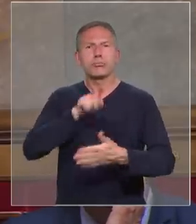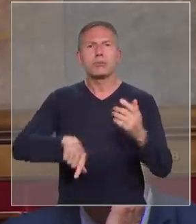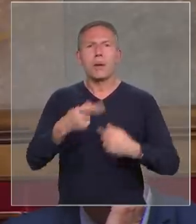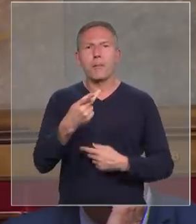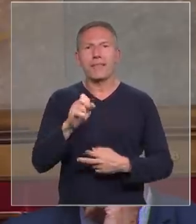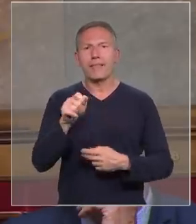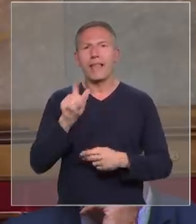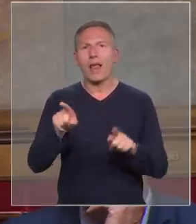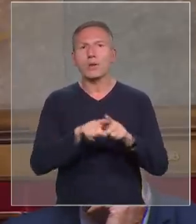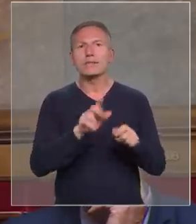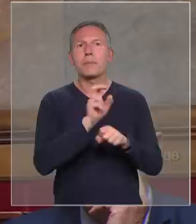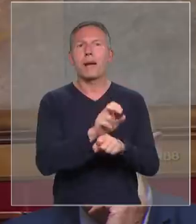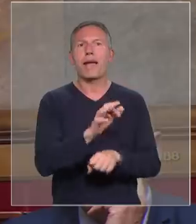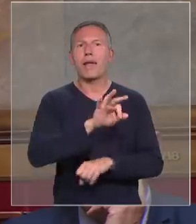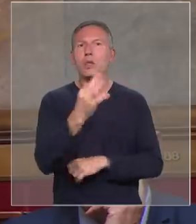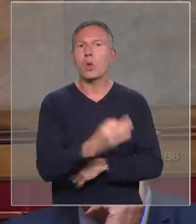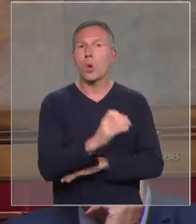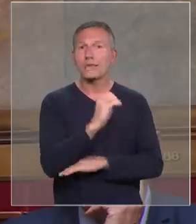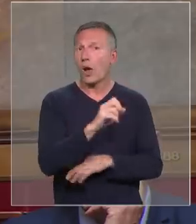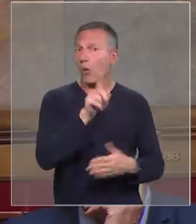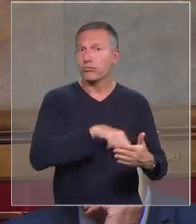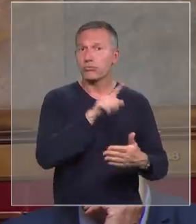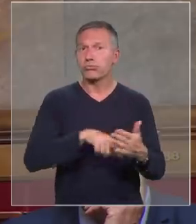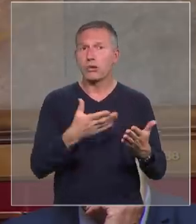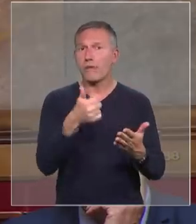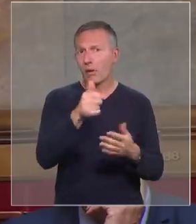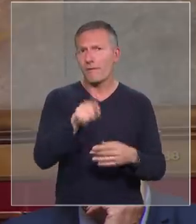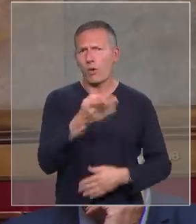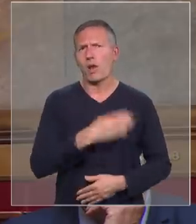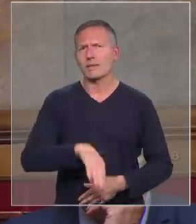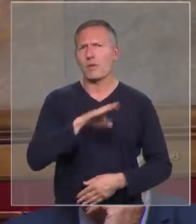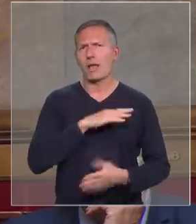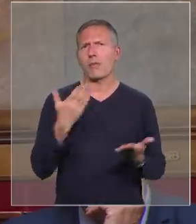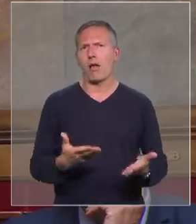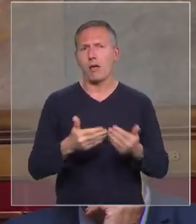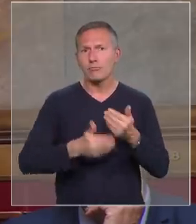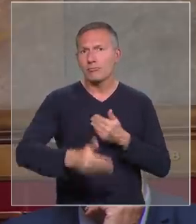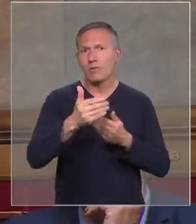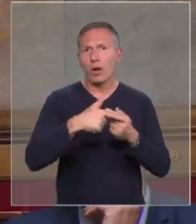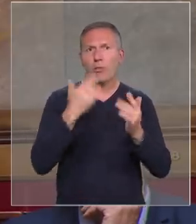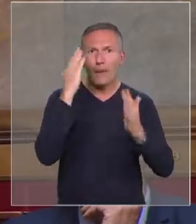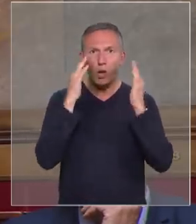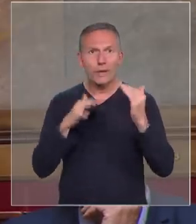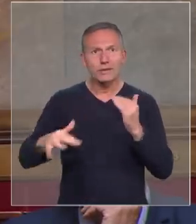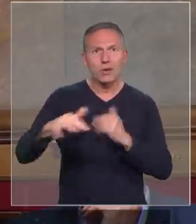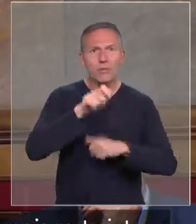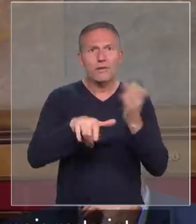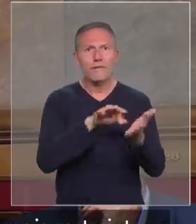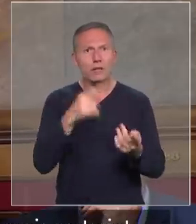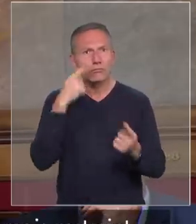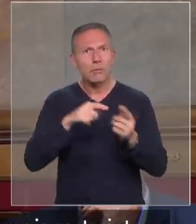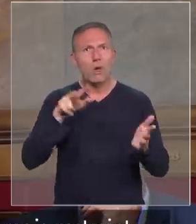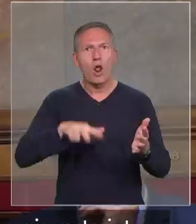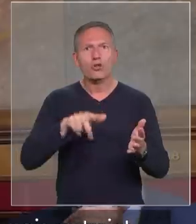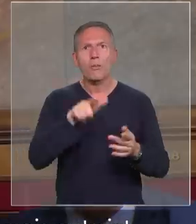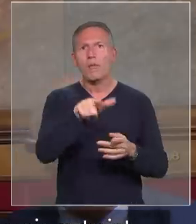sans proposer d'alternative efficiente. Il est temps de prendre votre responsabilité sur ce sujet de préoccupation quotidienne pour les Français. Votre désintérêt